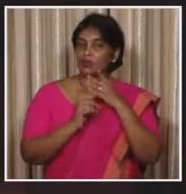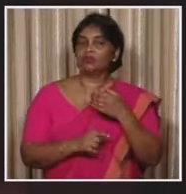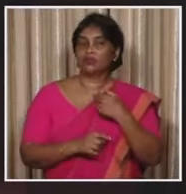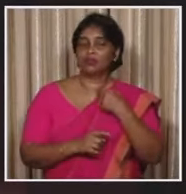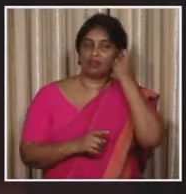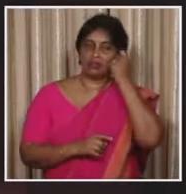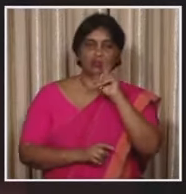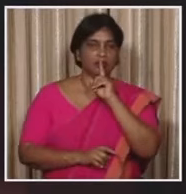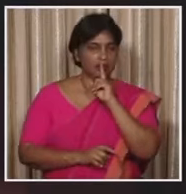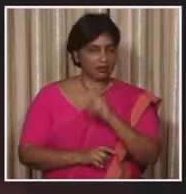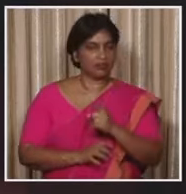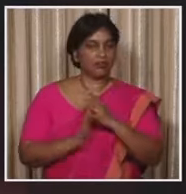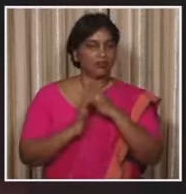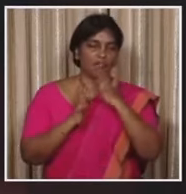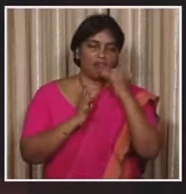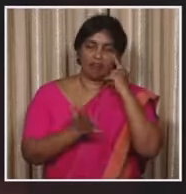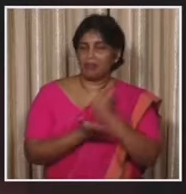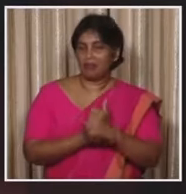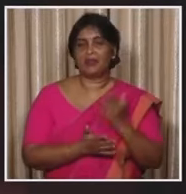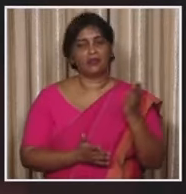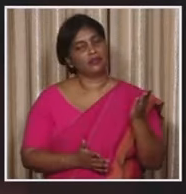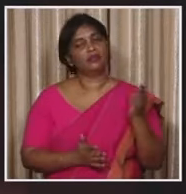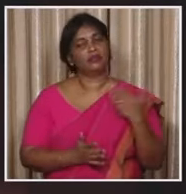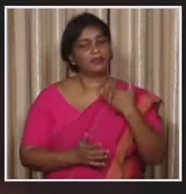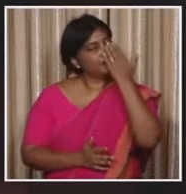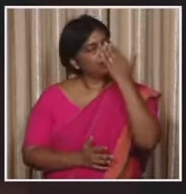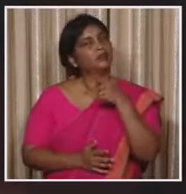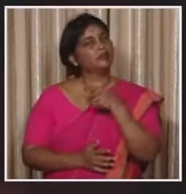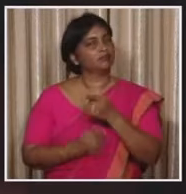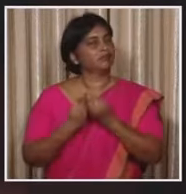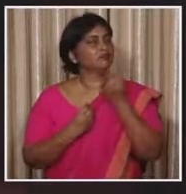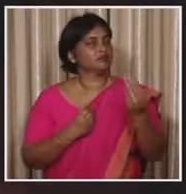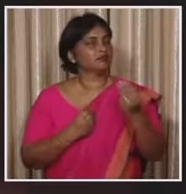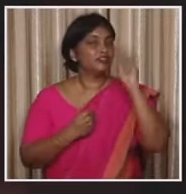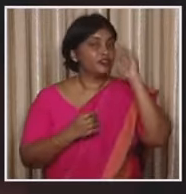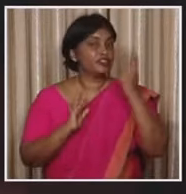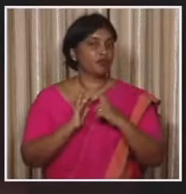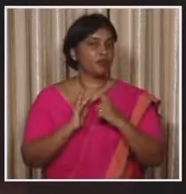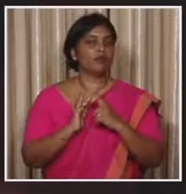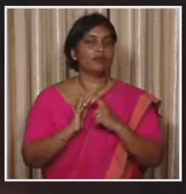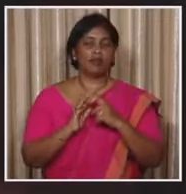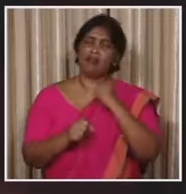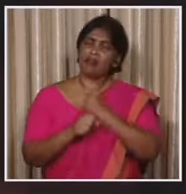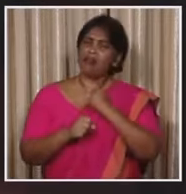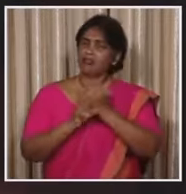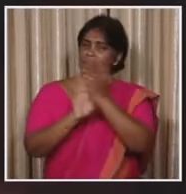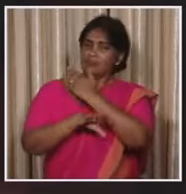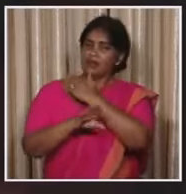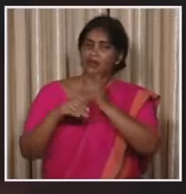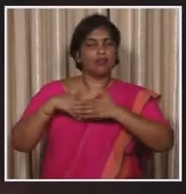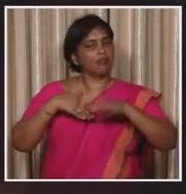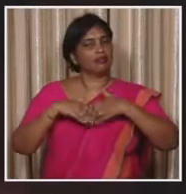මේ කාරණාව ඉදිරිපත් කරන්නේ. බොහොම අමාරුවෙන් එයා ඉන්නේ. කරුණා කරලා එයාට ලබා දෙන මේ විශේෂිත පොලිය ආණ්ඩු ගණනාවක් ක්‍රියාත්මක කරලා